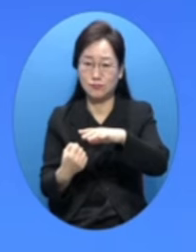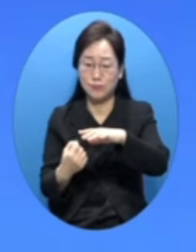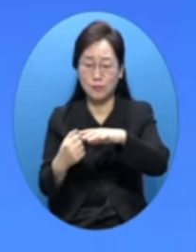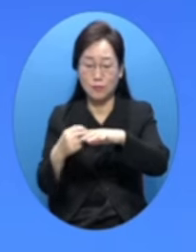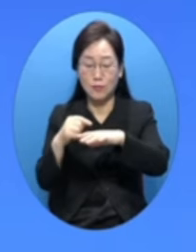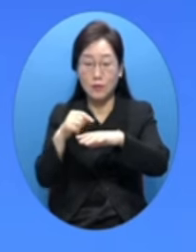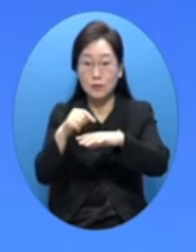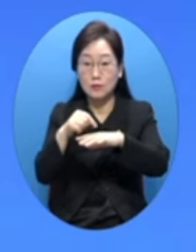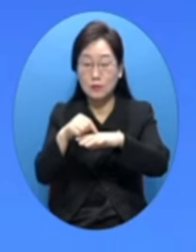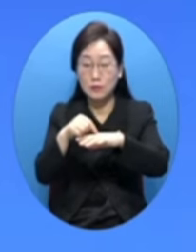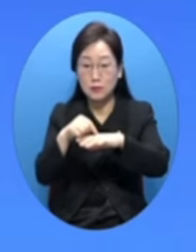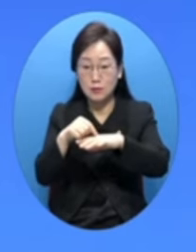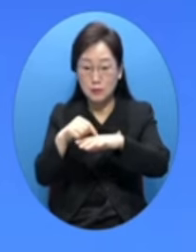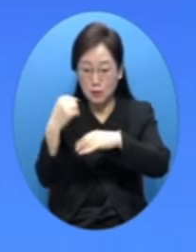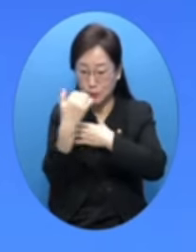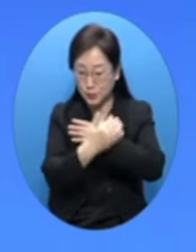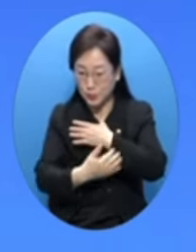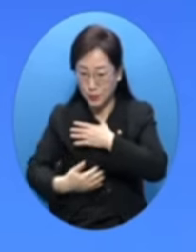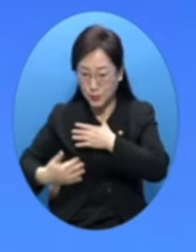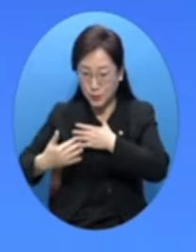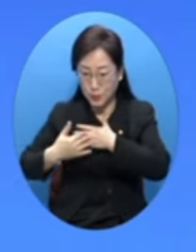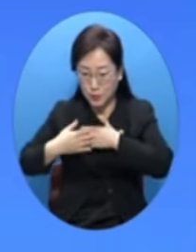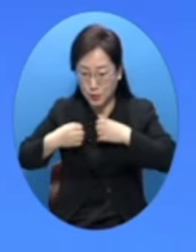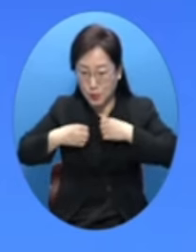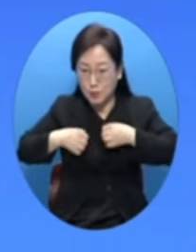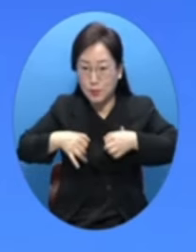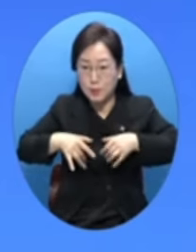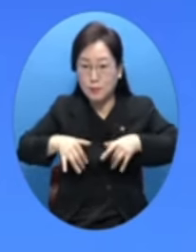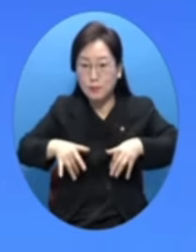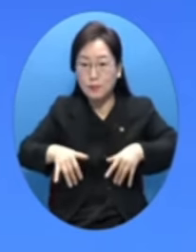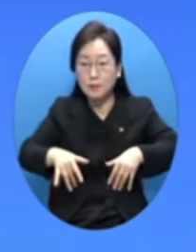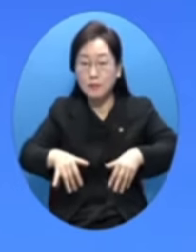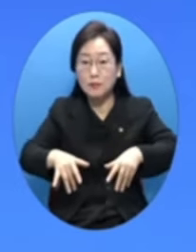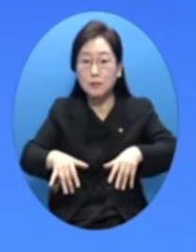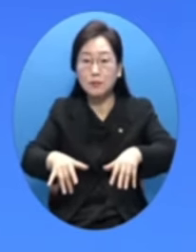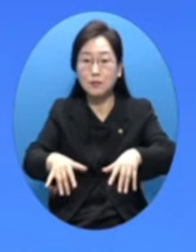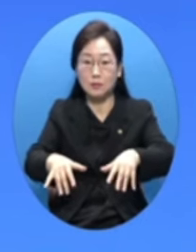이것이 온몸의 세포를 파괴해서 나중에는